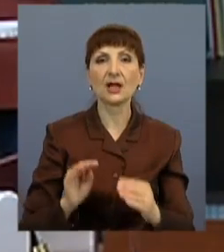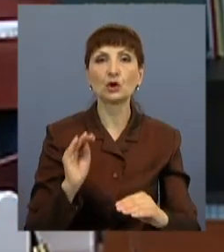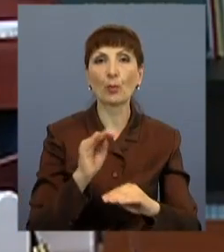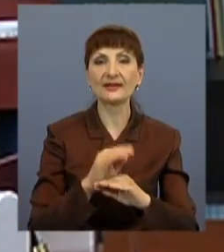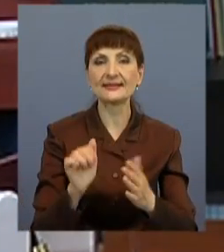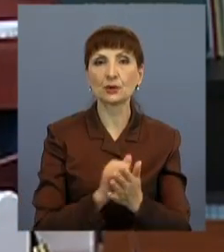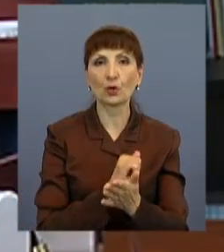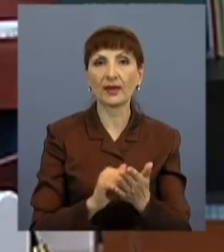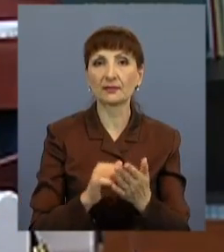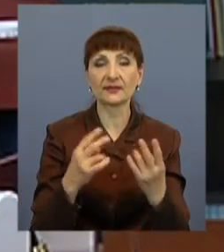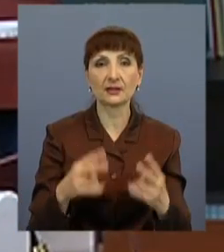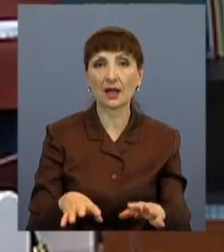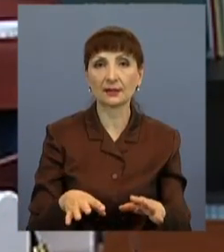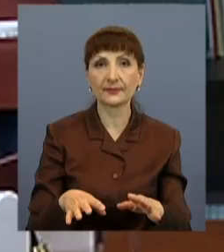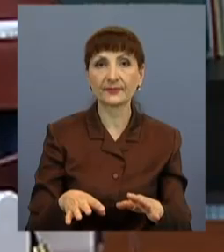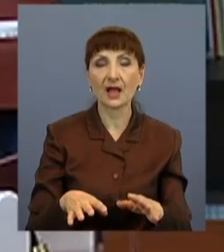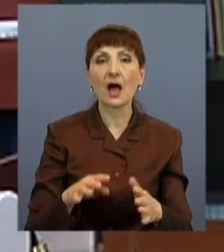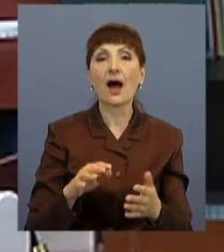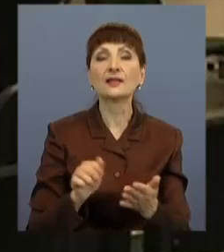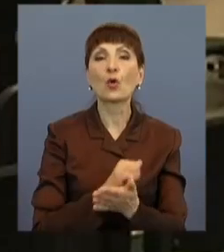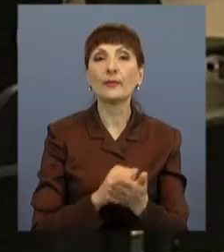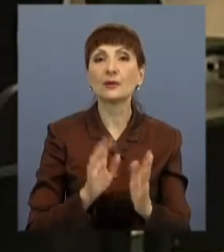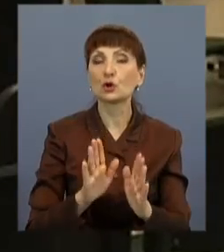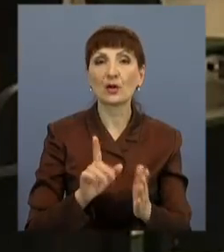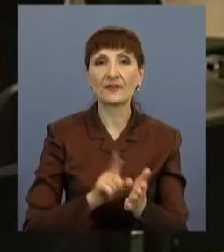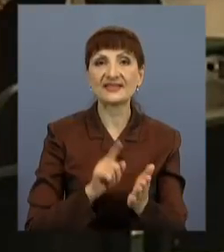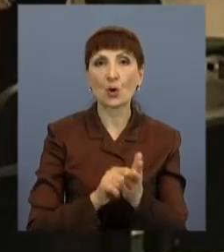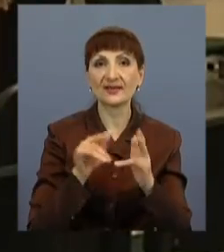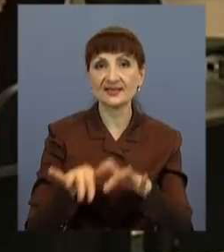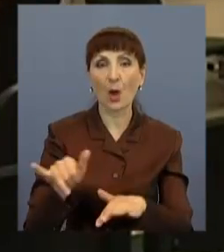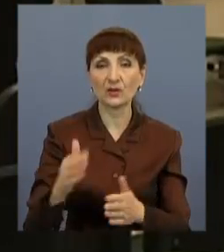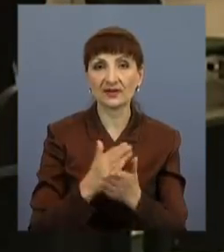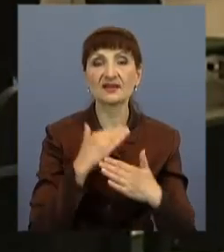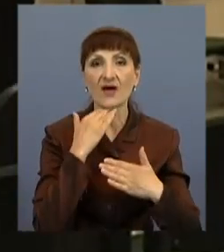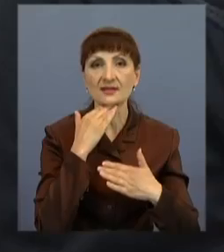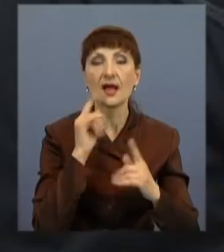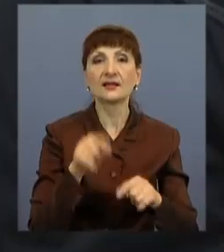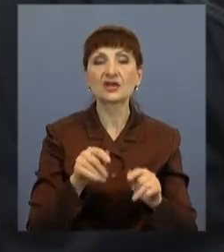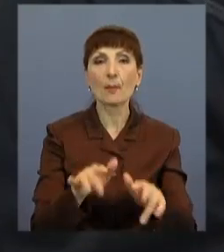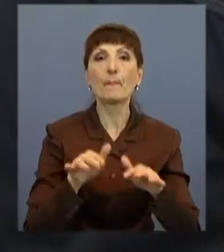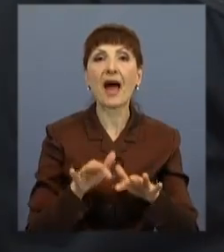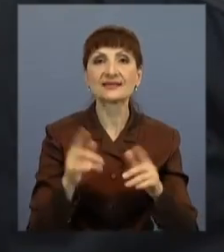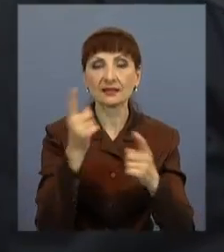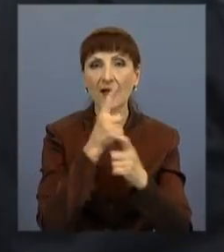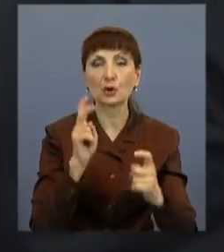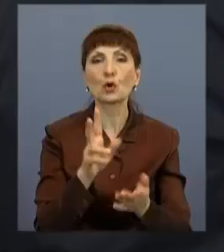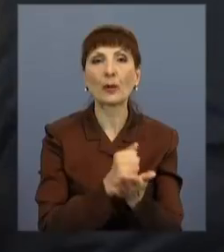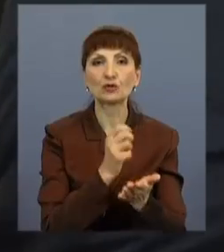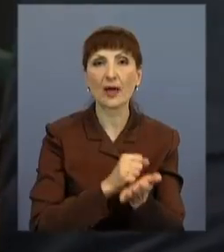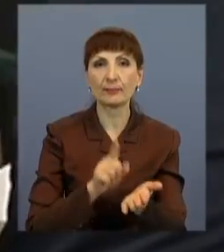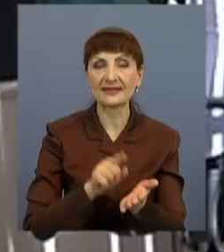дополнительных документов, на основании документов, которые имеются в пенсионных делах, а также в централизованной базе данных получателей пенсии.